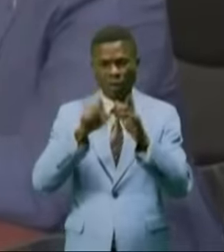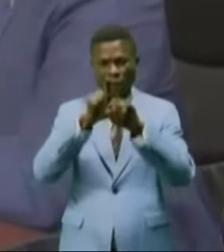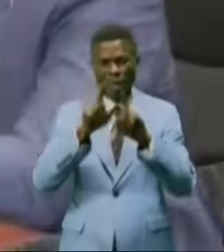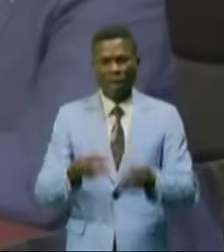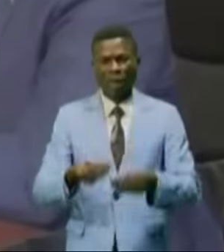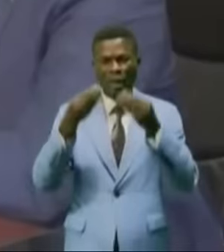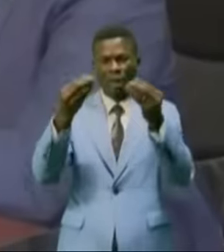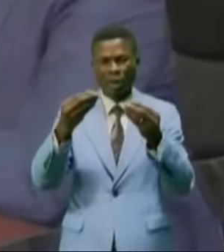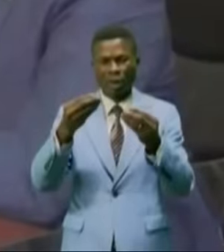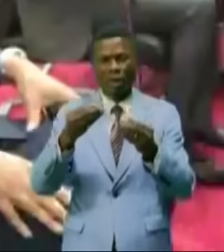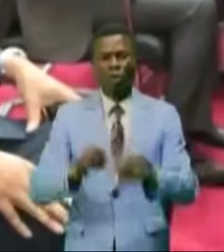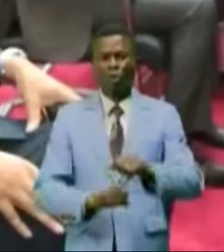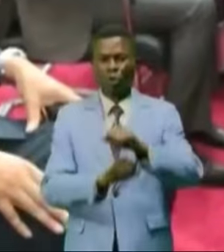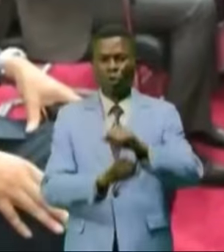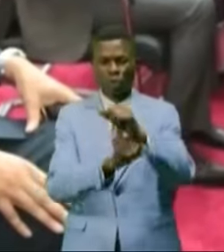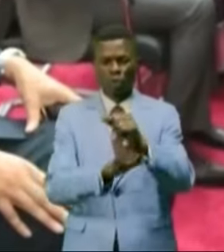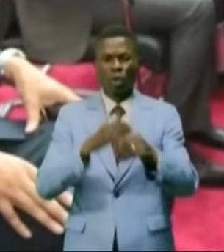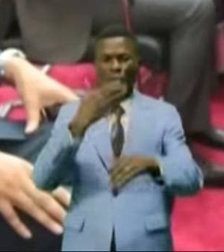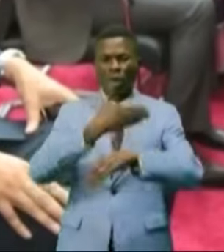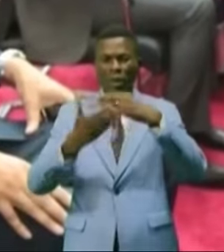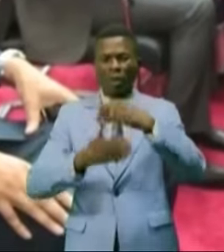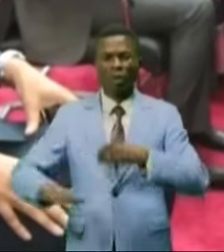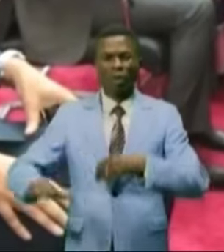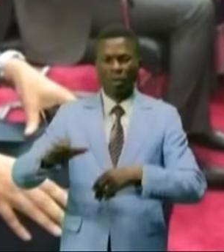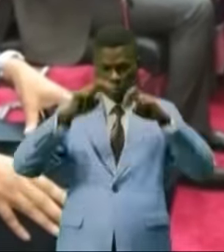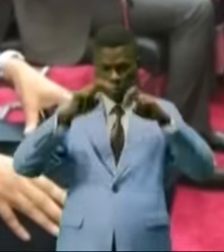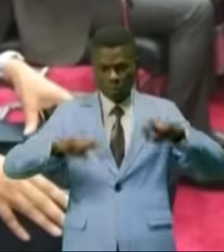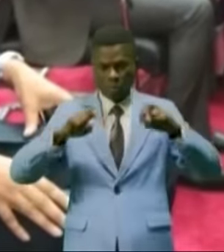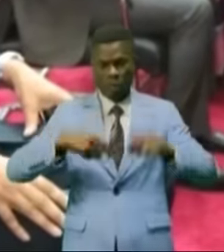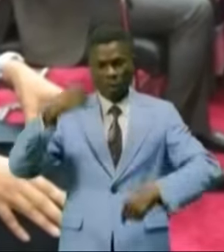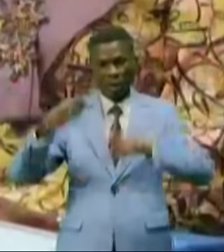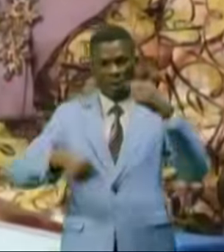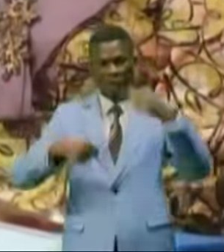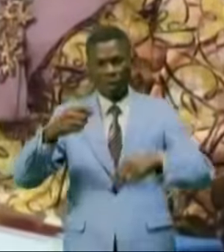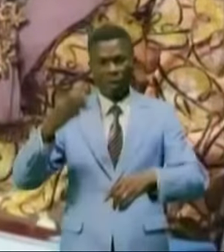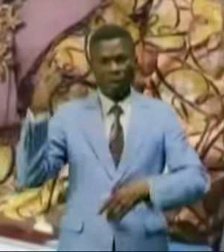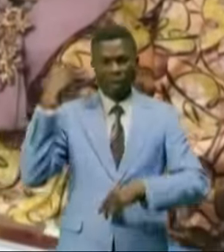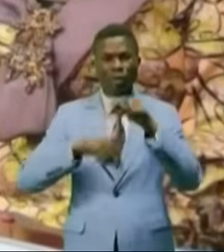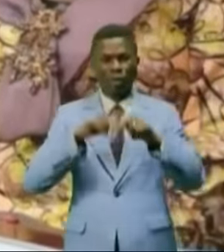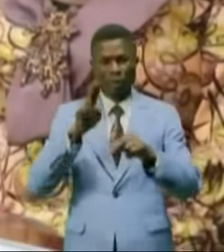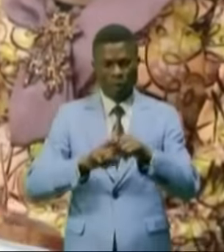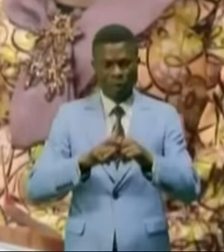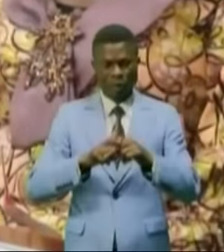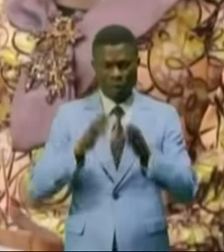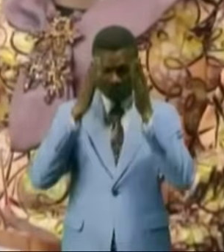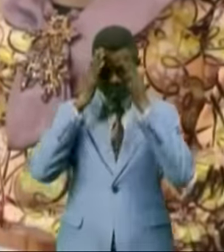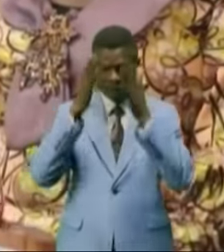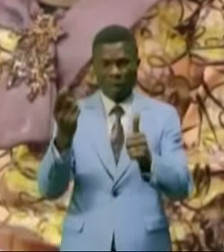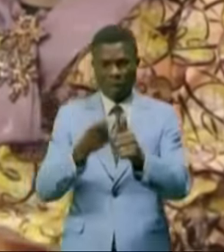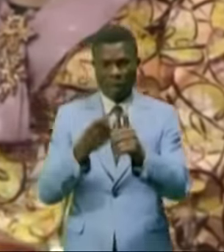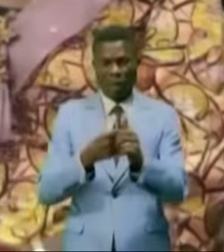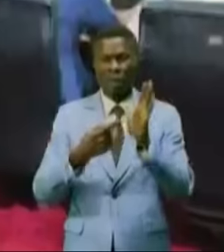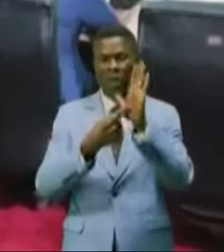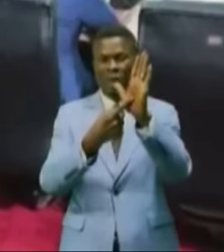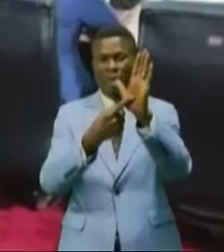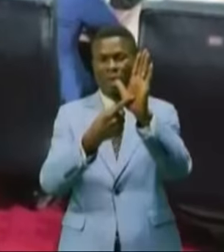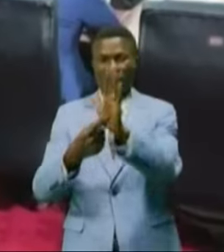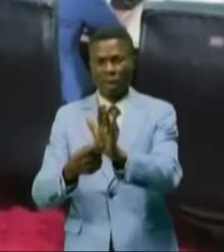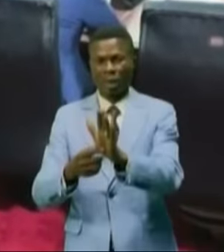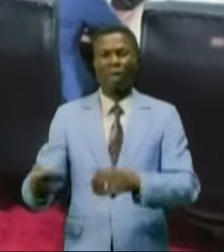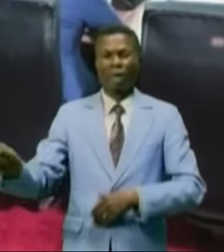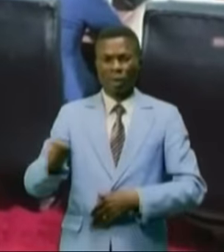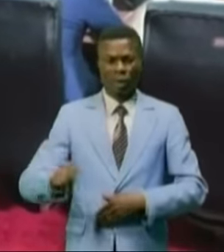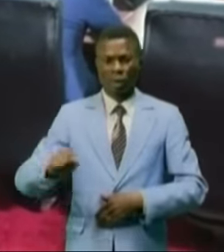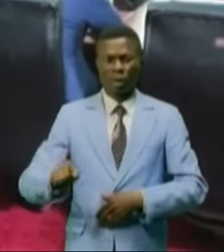apporter leur pierre à l'édifice. L'analyse et les débats des élus nationaux seront focalisés sur la représentativité territoriale